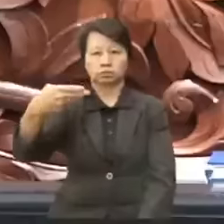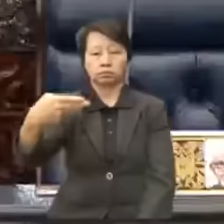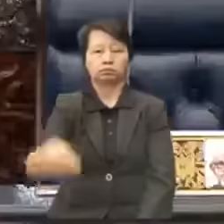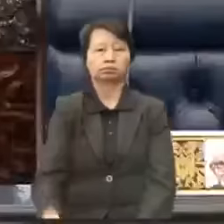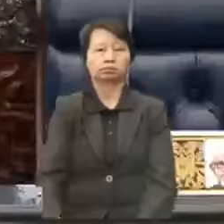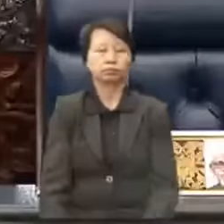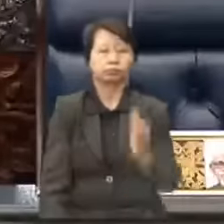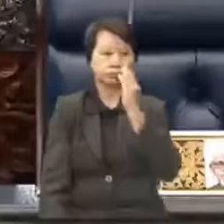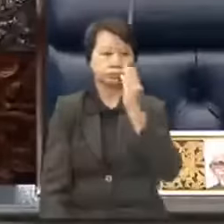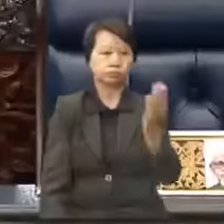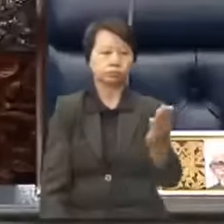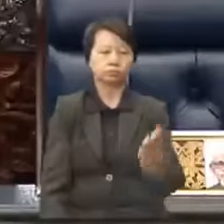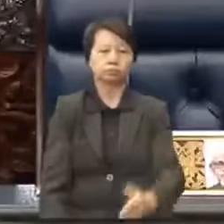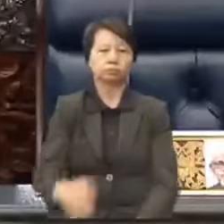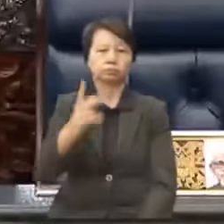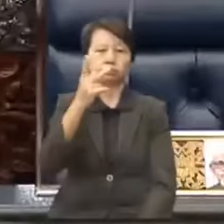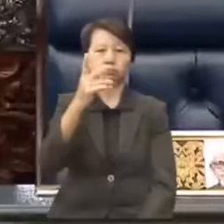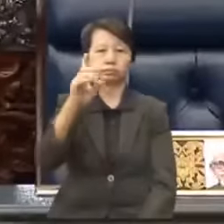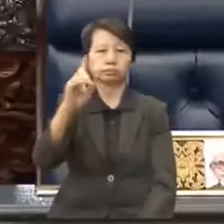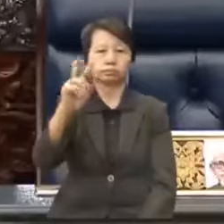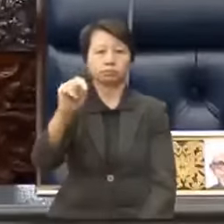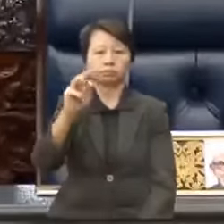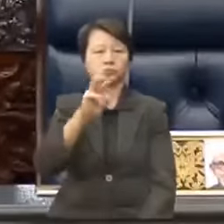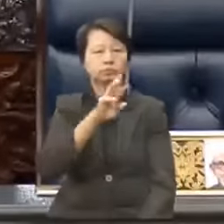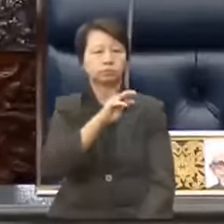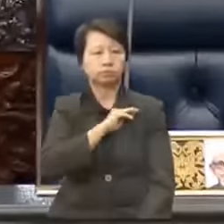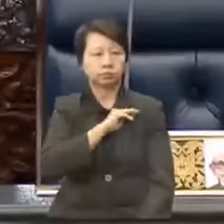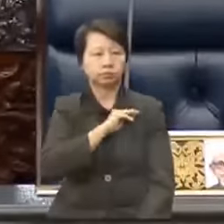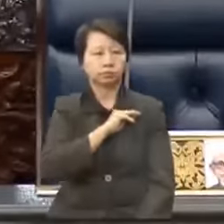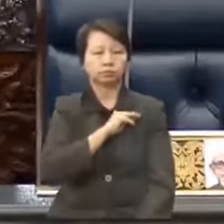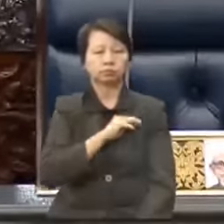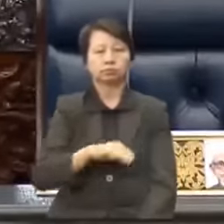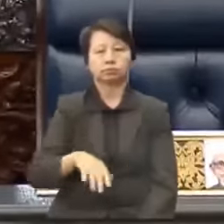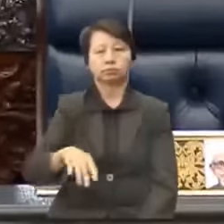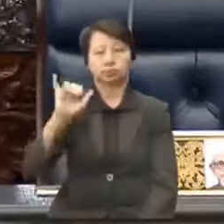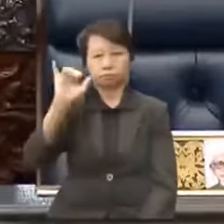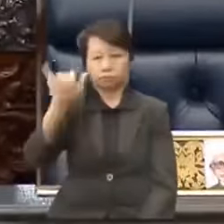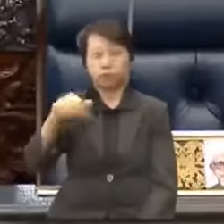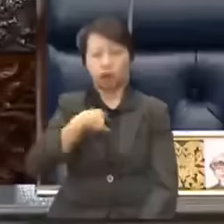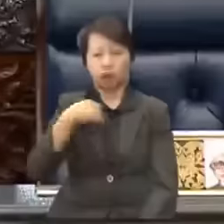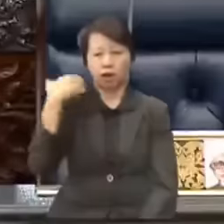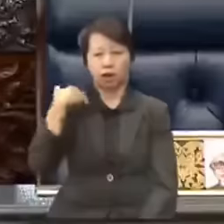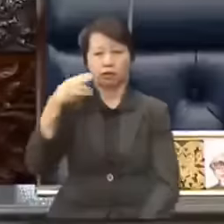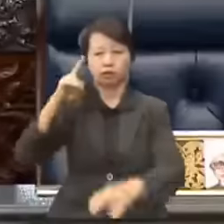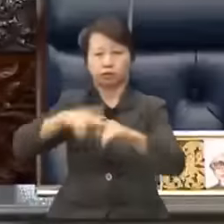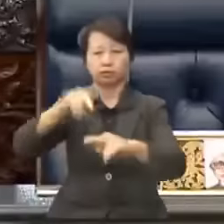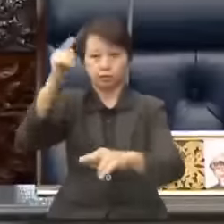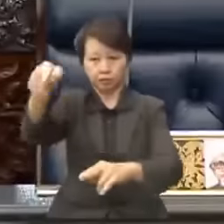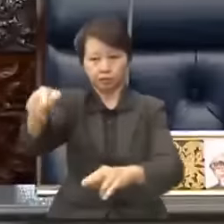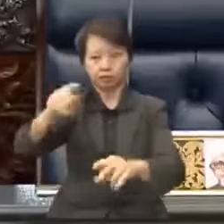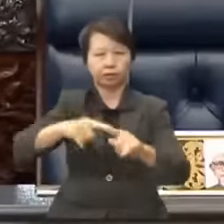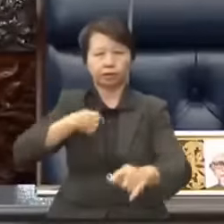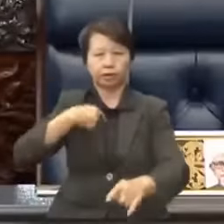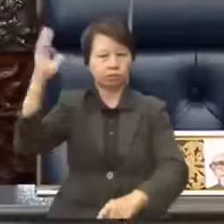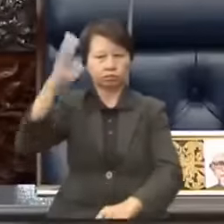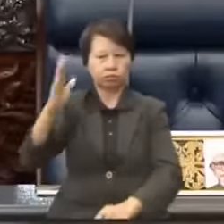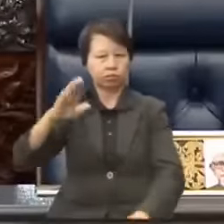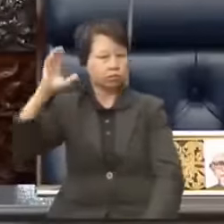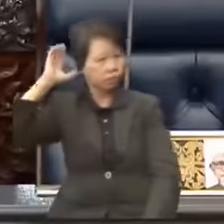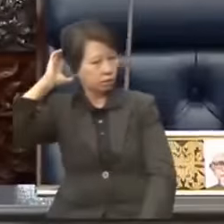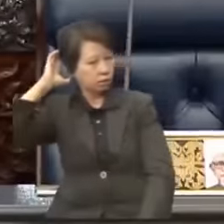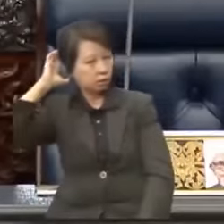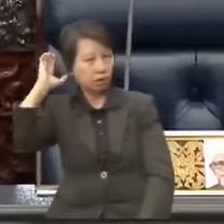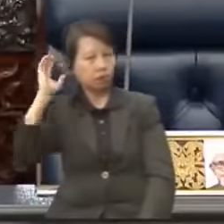Terima kasih yang berhormat menteri ya Saya pernah duduk di sana tapi saya tak pernah dengar dalam